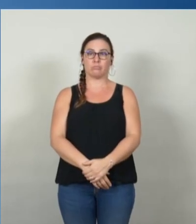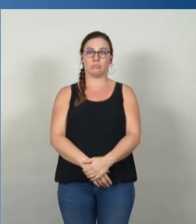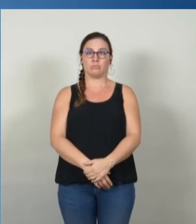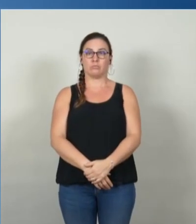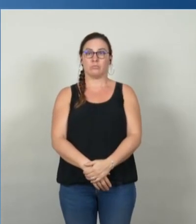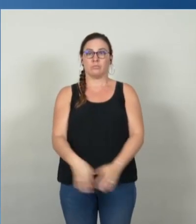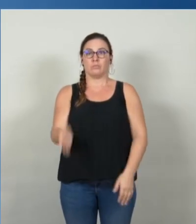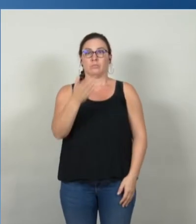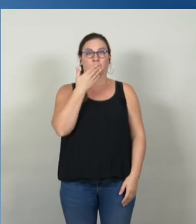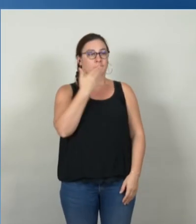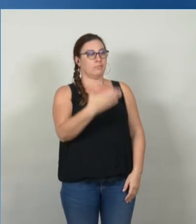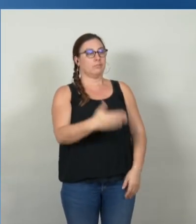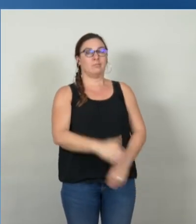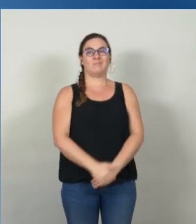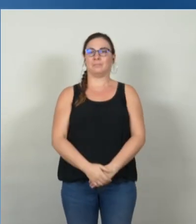merci